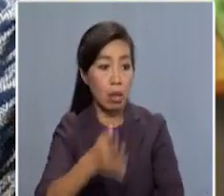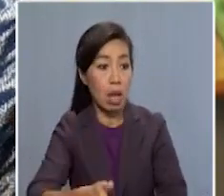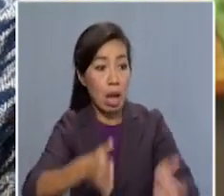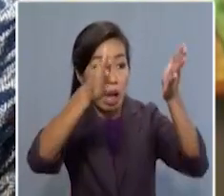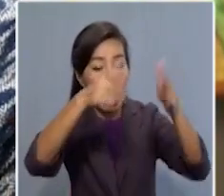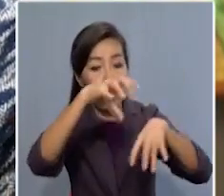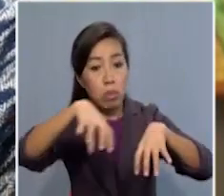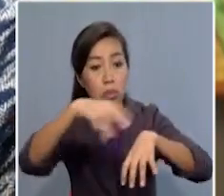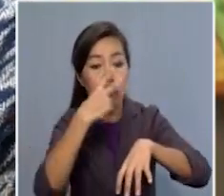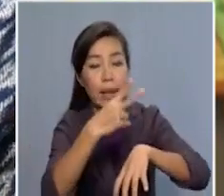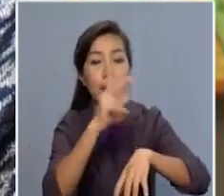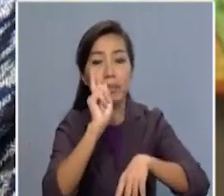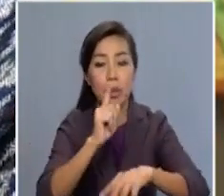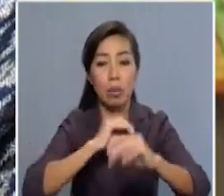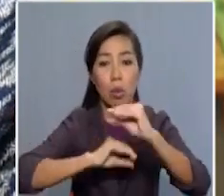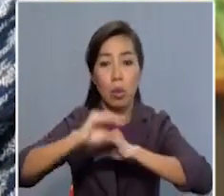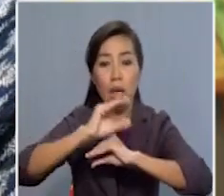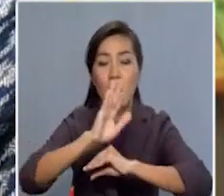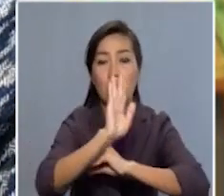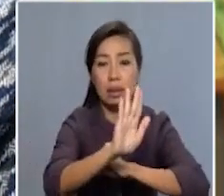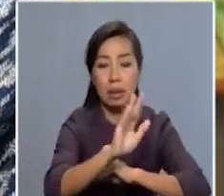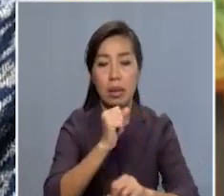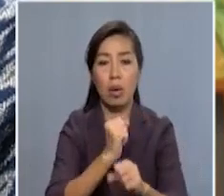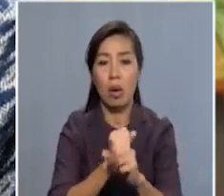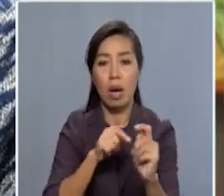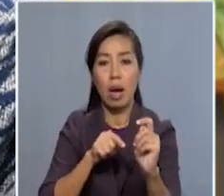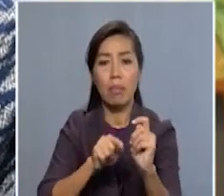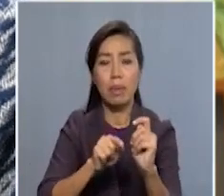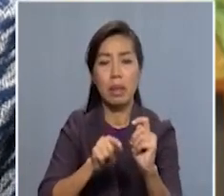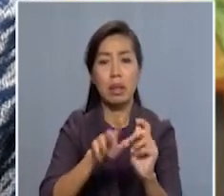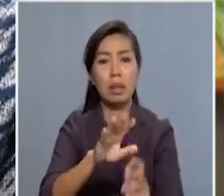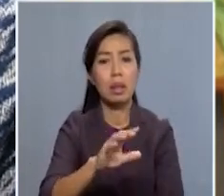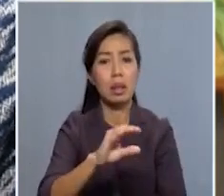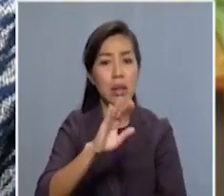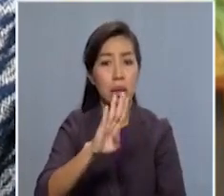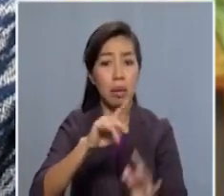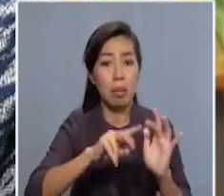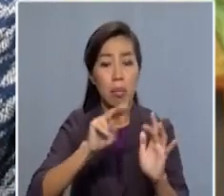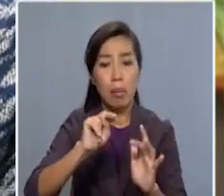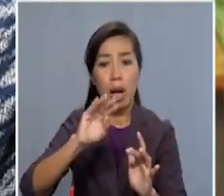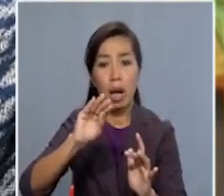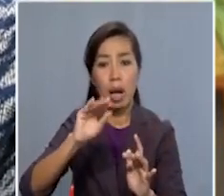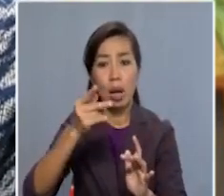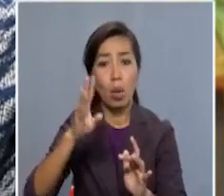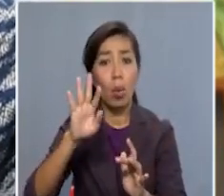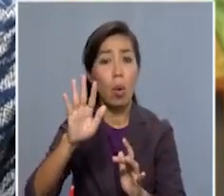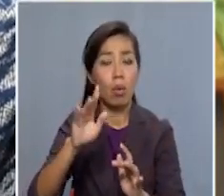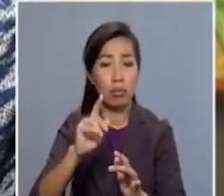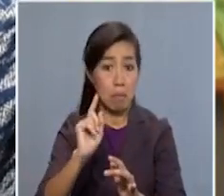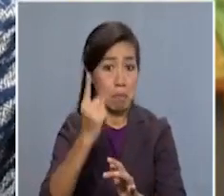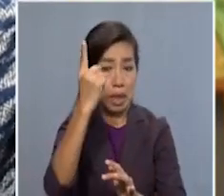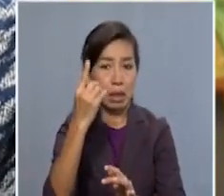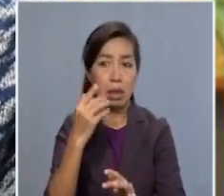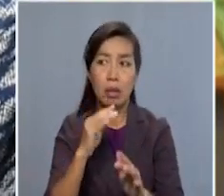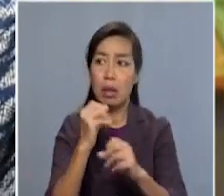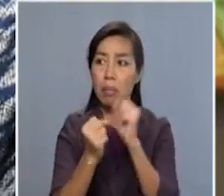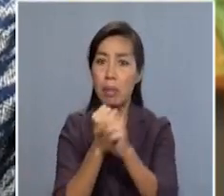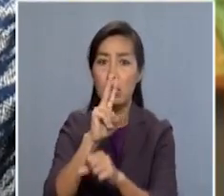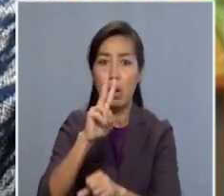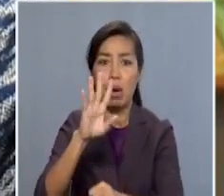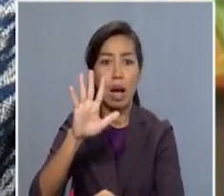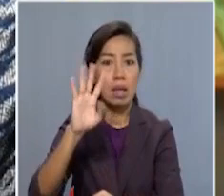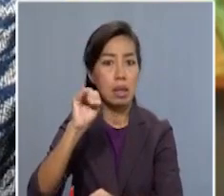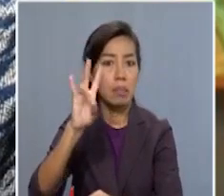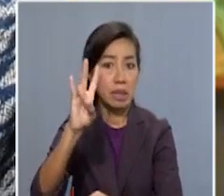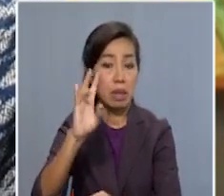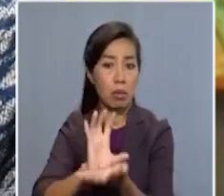นี่ยอยู่ในโครงการก่อสร้างที่ว่าการอำเภอบ้านโคกแห่งใหม่สร้างในปี2547 10กว่าปีมาแล้วนะคะใช้งบประมาณ